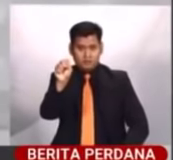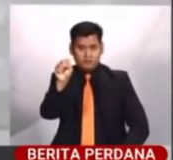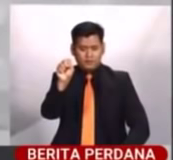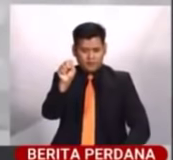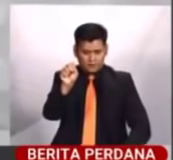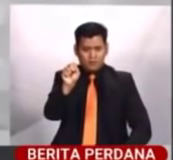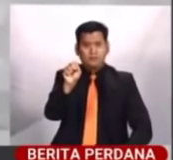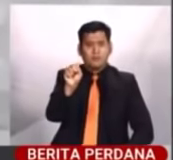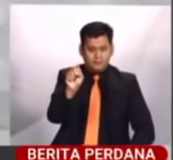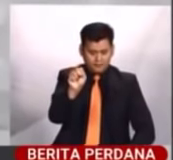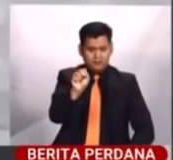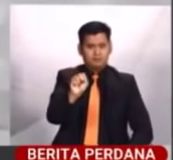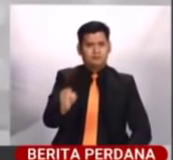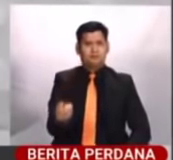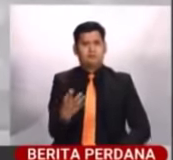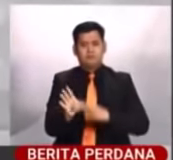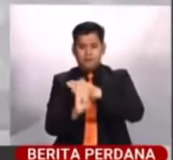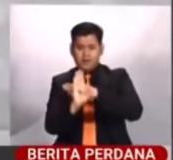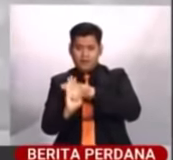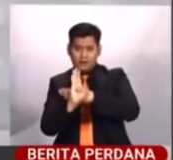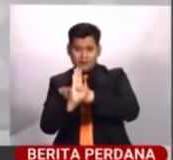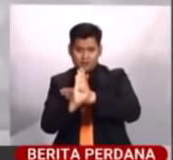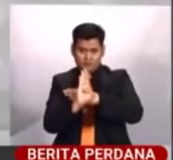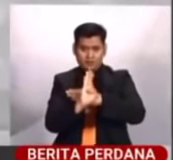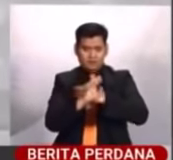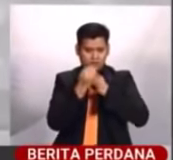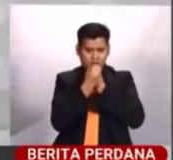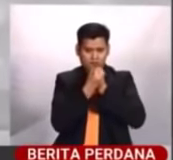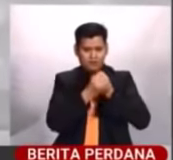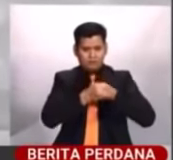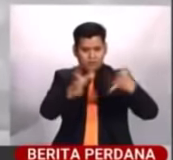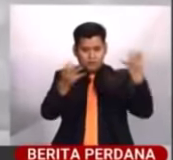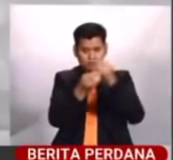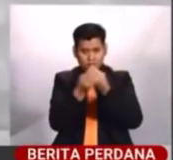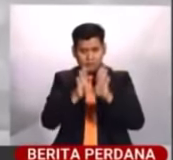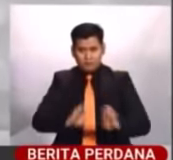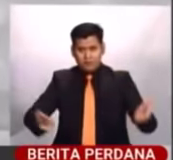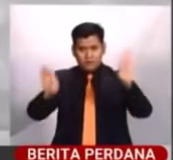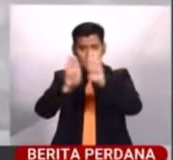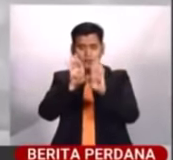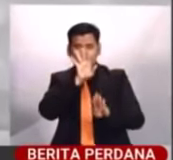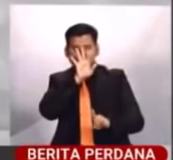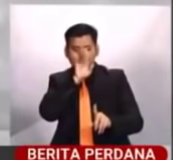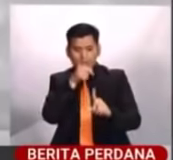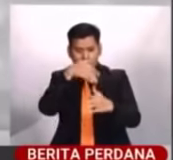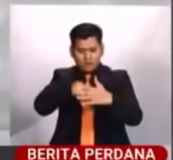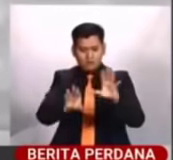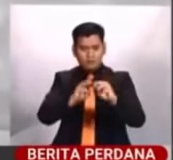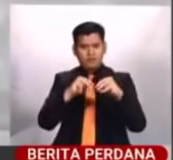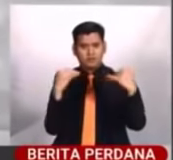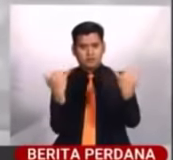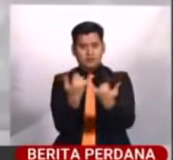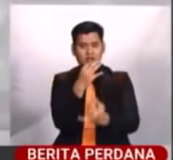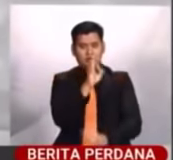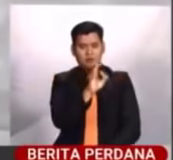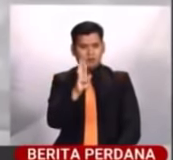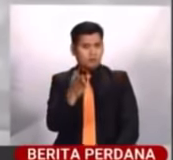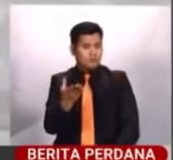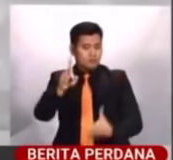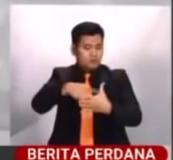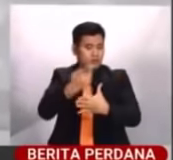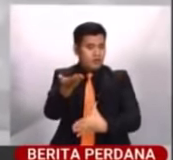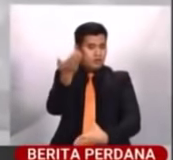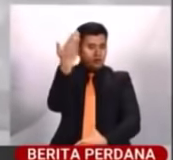Ya, bahana memuat naik kenyataan yang boleh menyebabkan panik dalam kalangan masyarakat berhubung COVID-19 di laman Facebook bulan